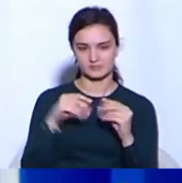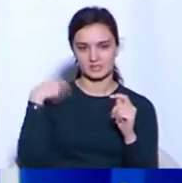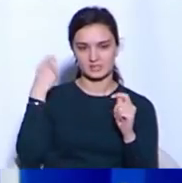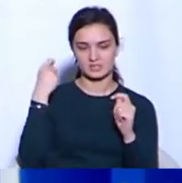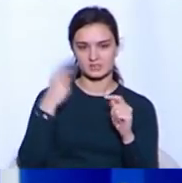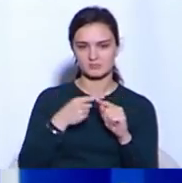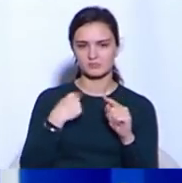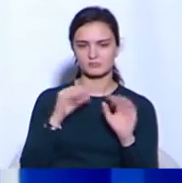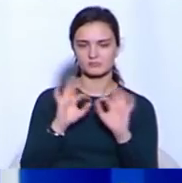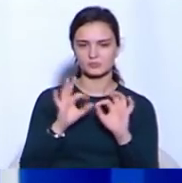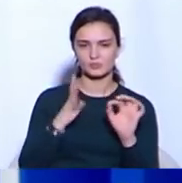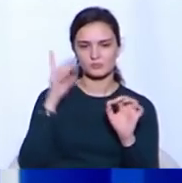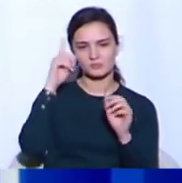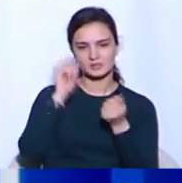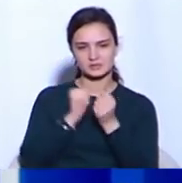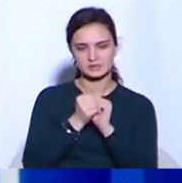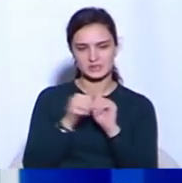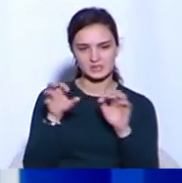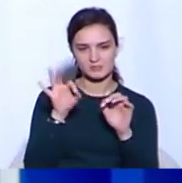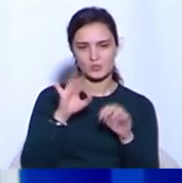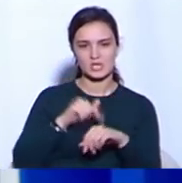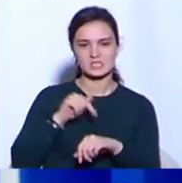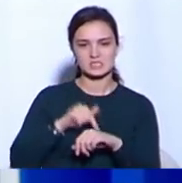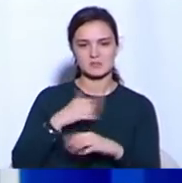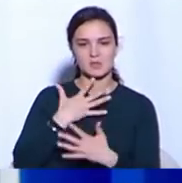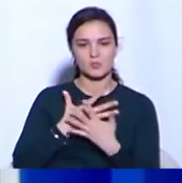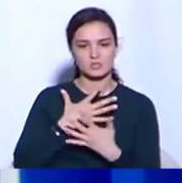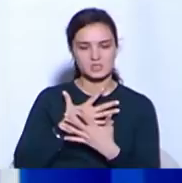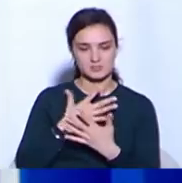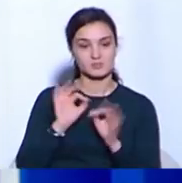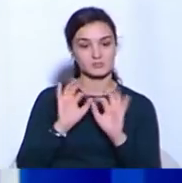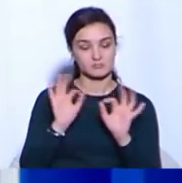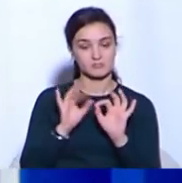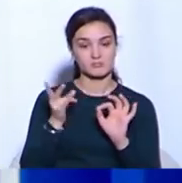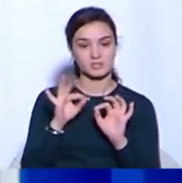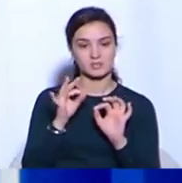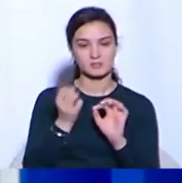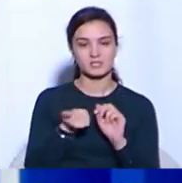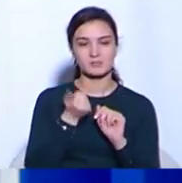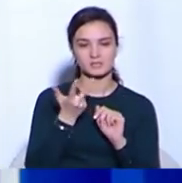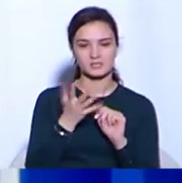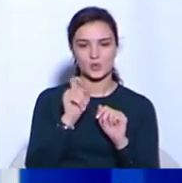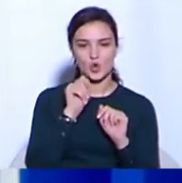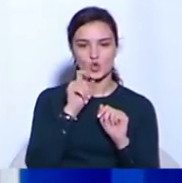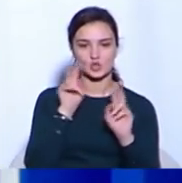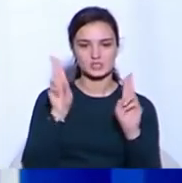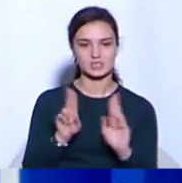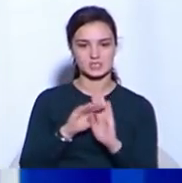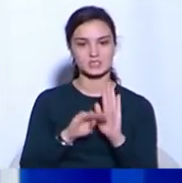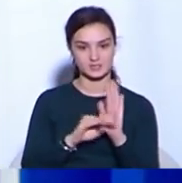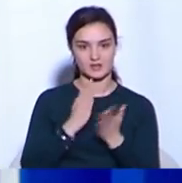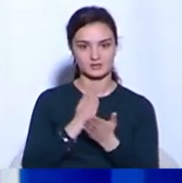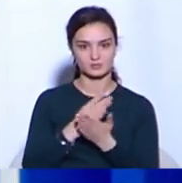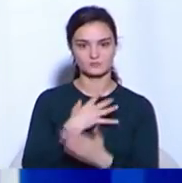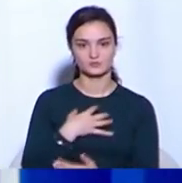ჩვენ ვისაუბრეთ მეხსიერებაზე, ვისაუბრეთ განცდებზე, ემოციებზე, მაგრამ რამდენიმე ოქროს წესი არსებობს. რამდენიმე